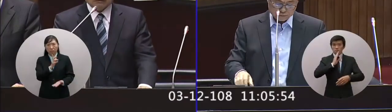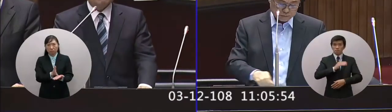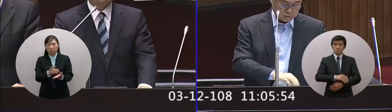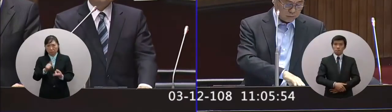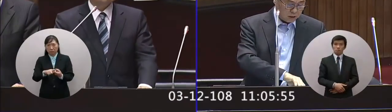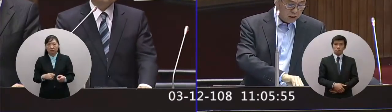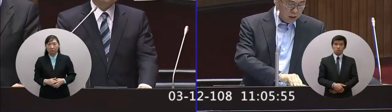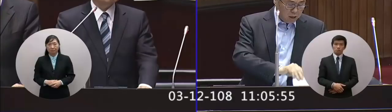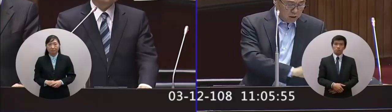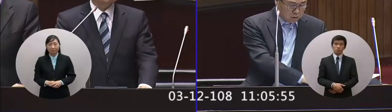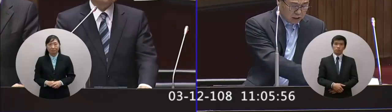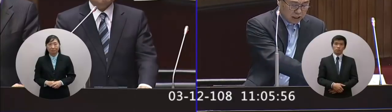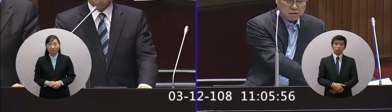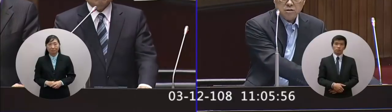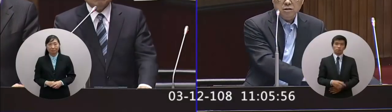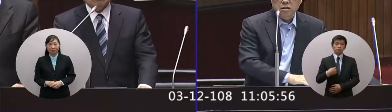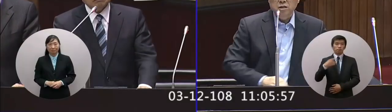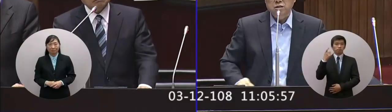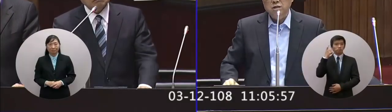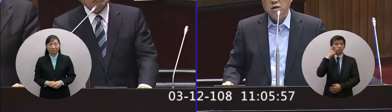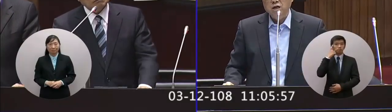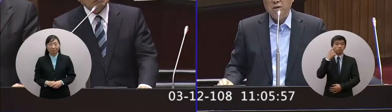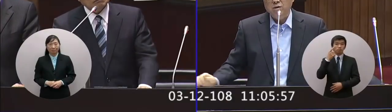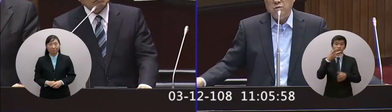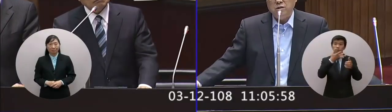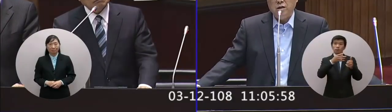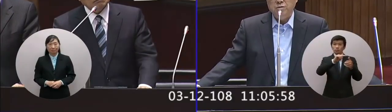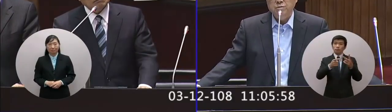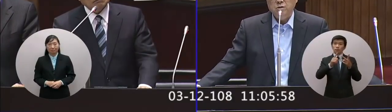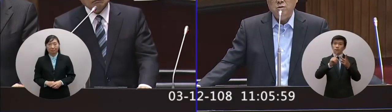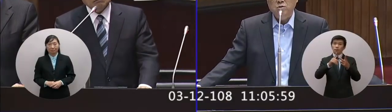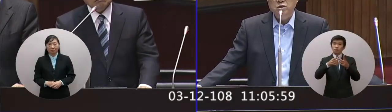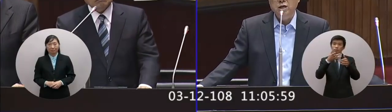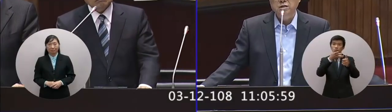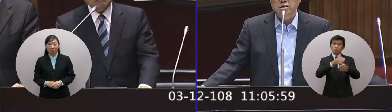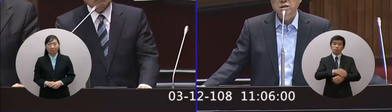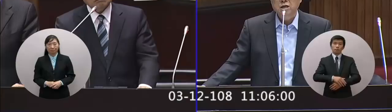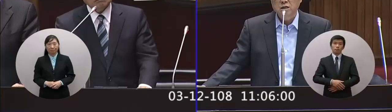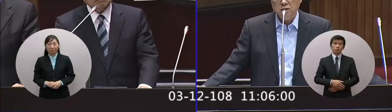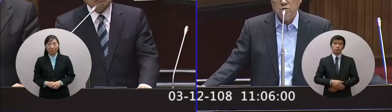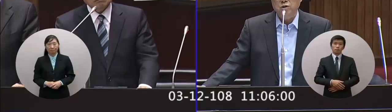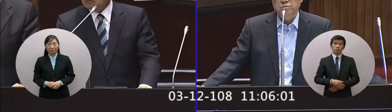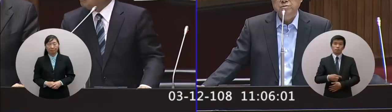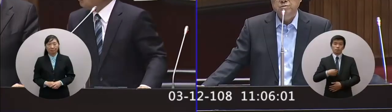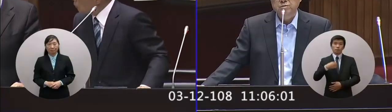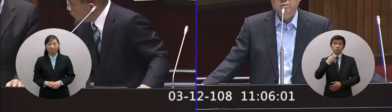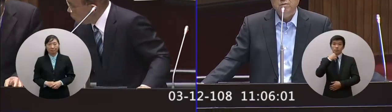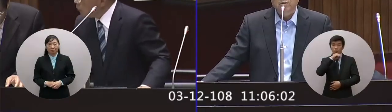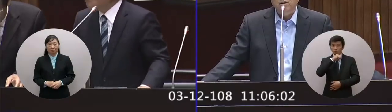啊， 那我在想，请教下面一个问题哈，我们国家的科技预